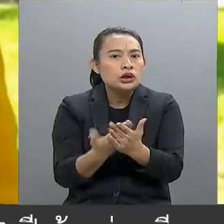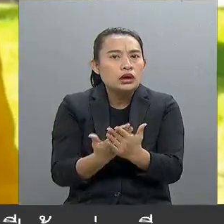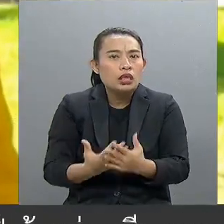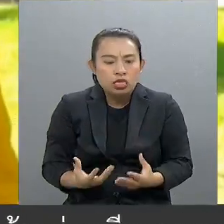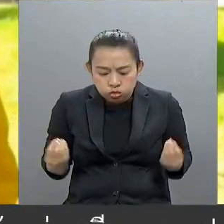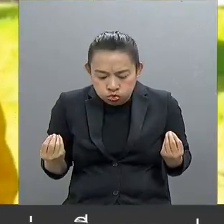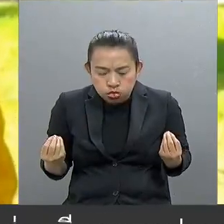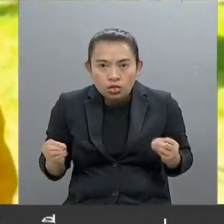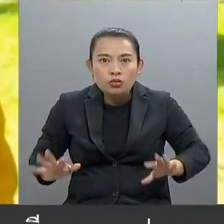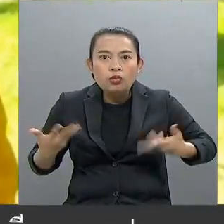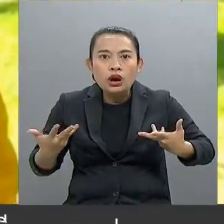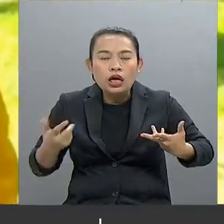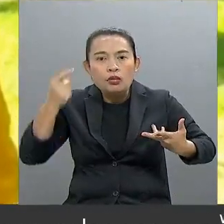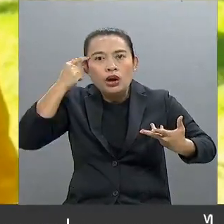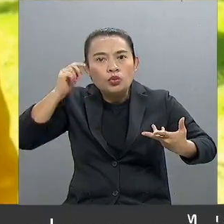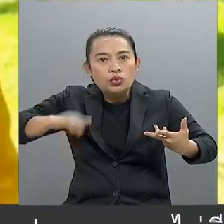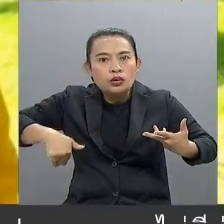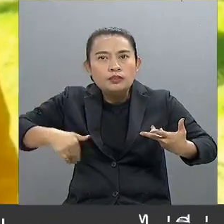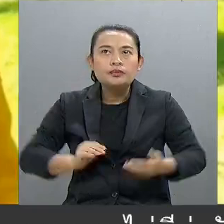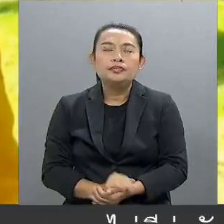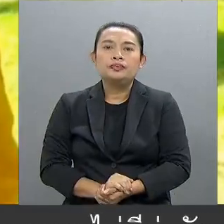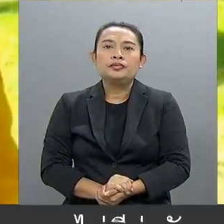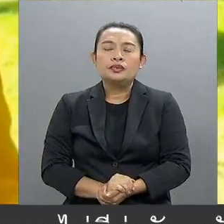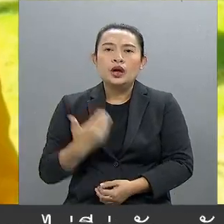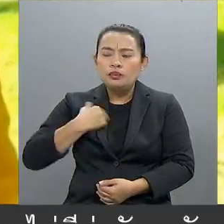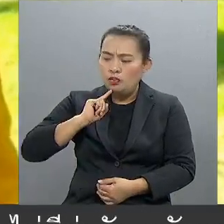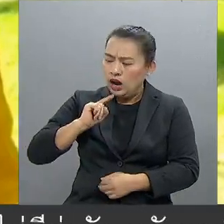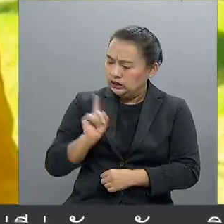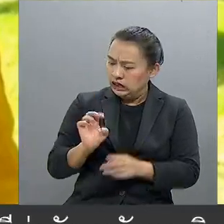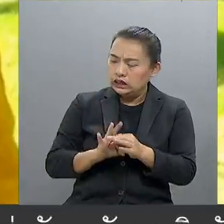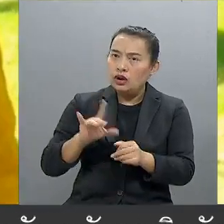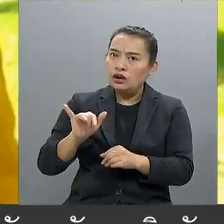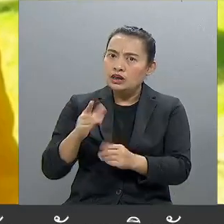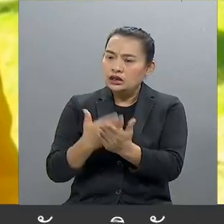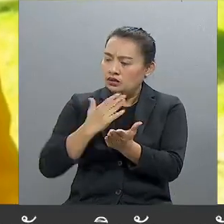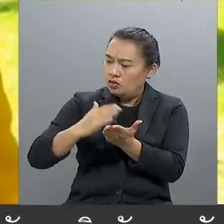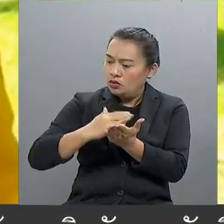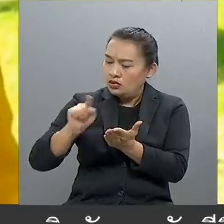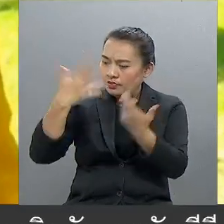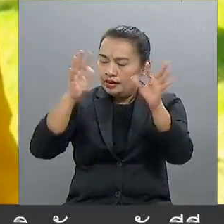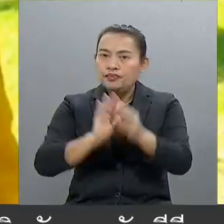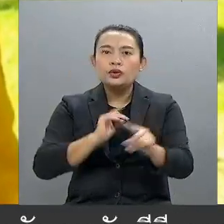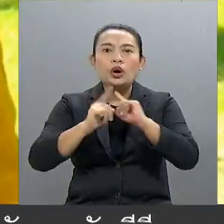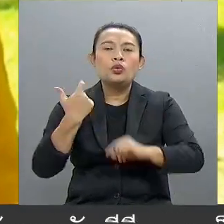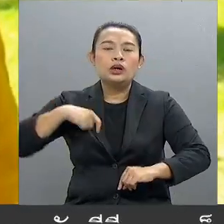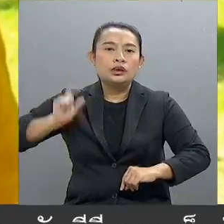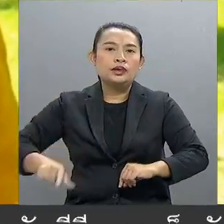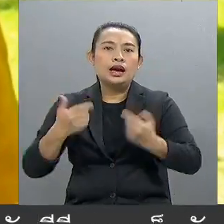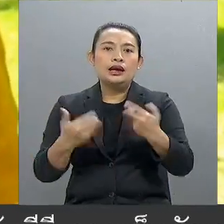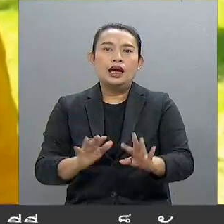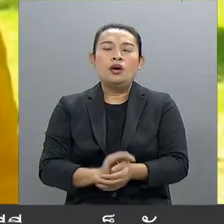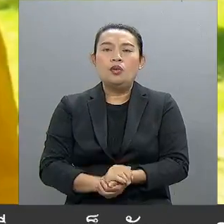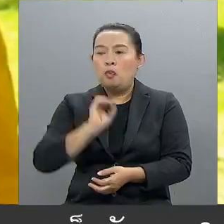นี้เขาก็พูดต่อว่ามีที่ไหนที่ทายาทจะใช้หนี้แทนผู้เสียชีวิตเขาปรึกษาทนายเรียบร้อยแล้วค่ะเขาบอกว่าถ้าอยาก